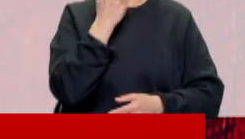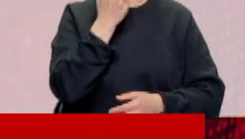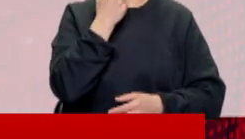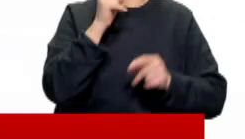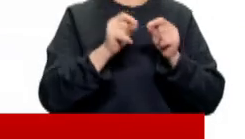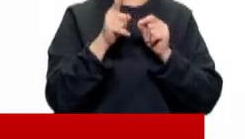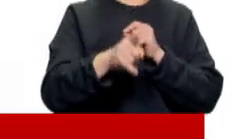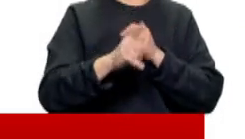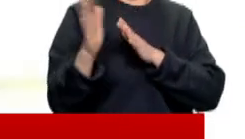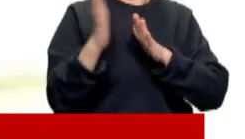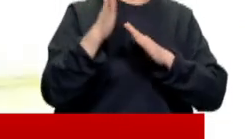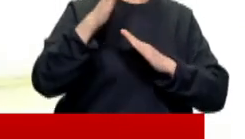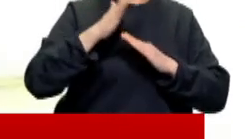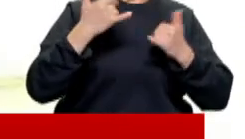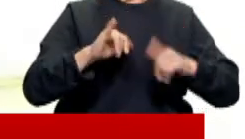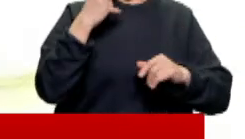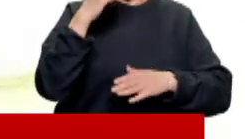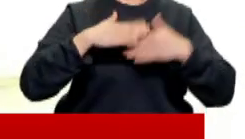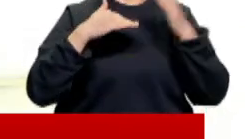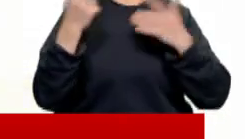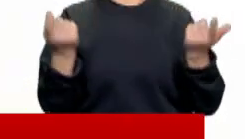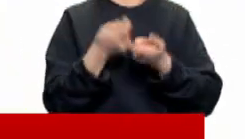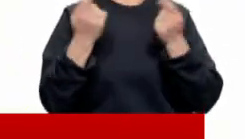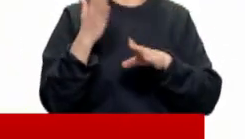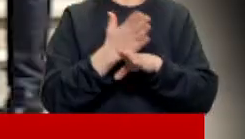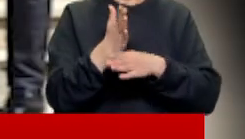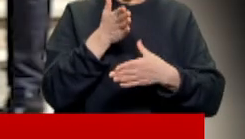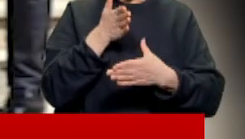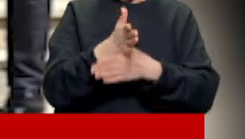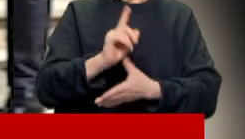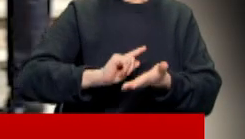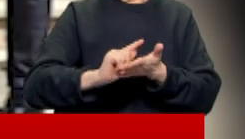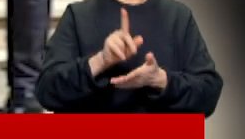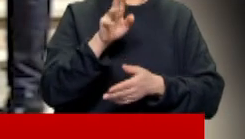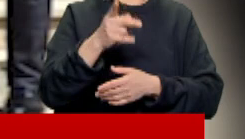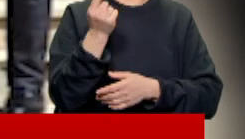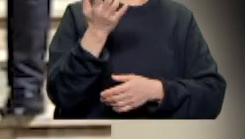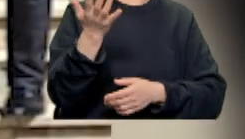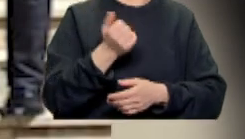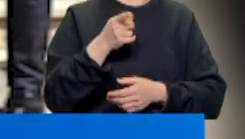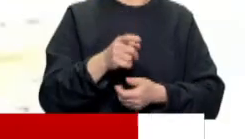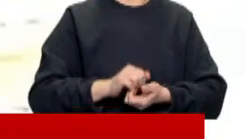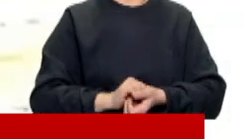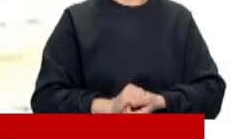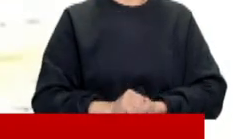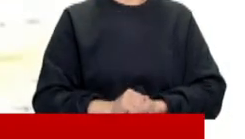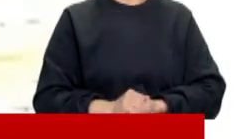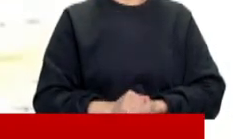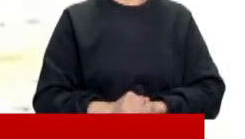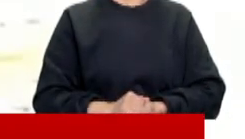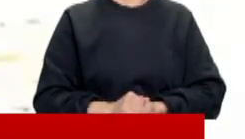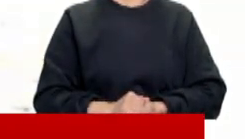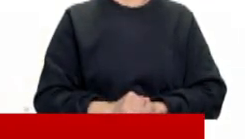yaşı Elçi ara tatillerde inşaatlarda çalışıyor çünkü girdikleri ders kadar ücret ödeniyor onlara